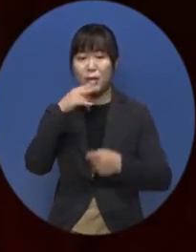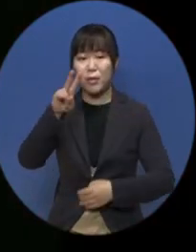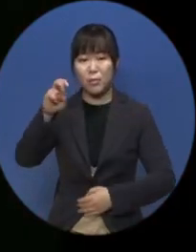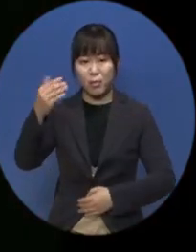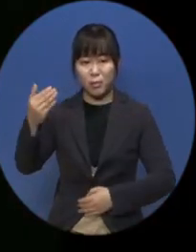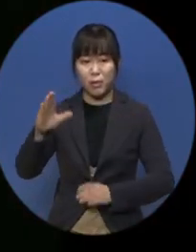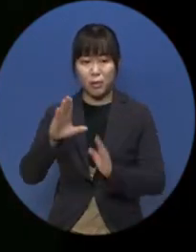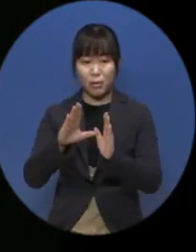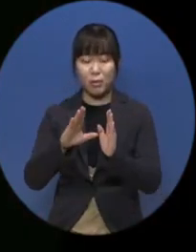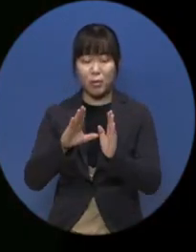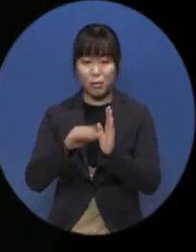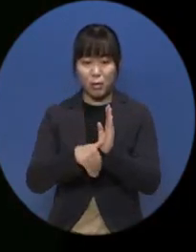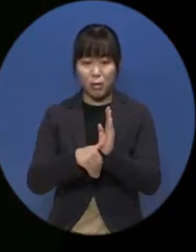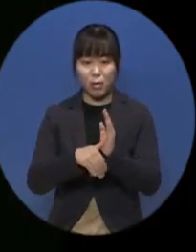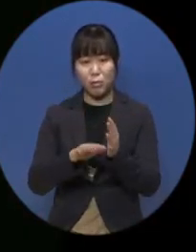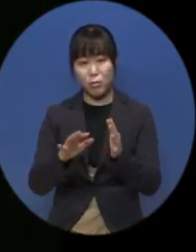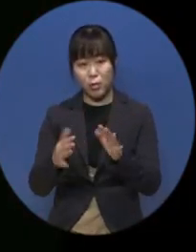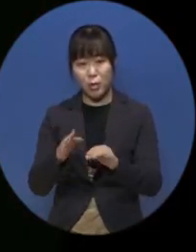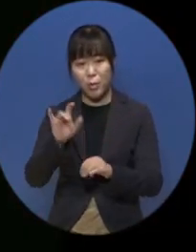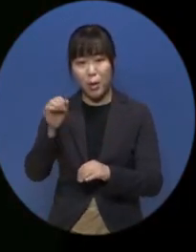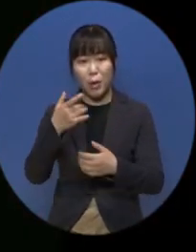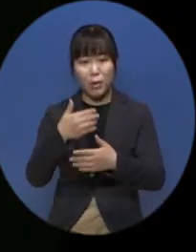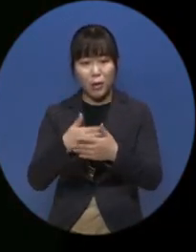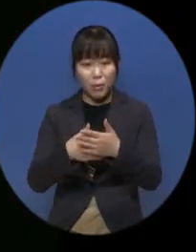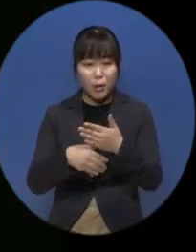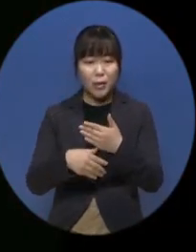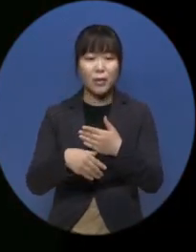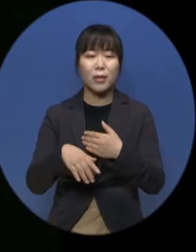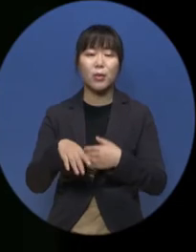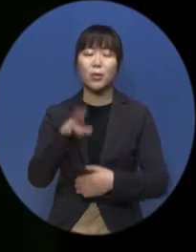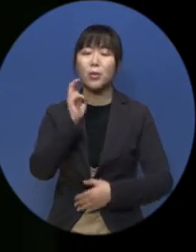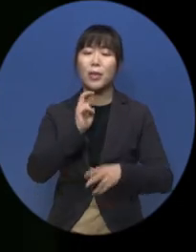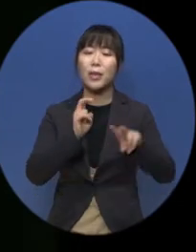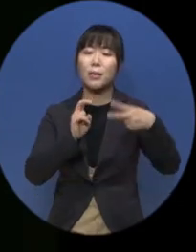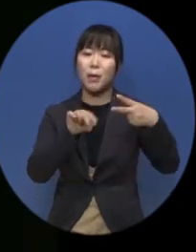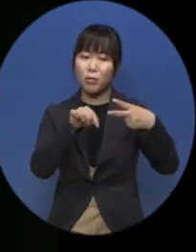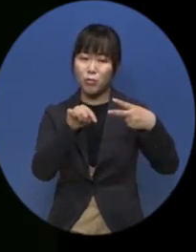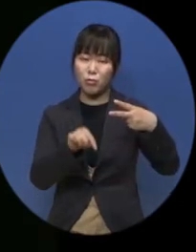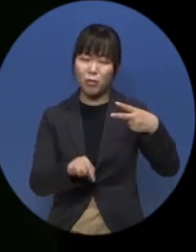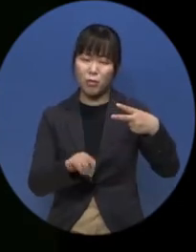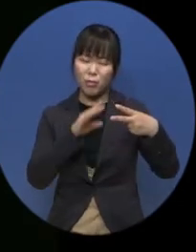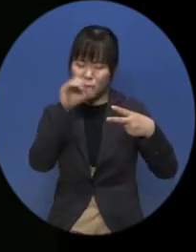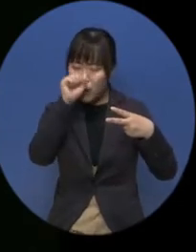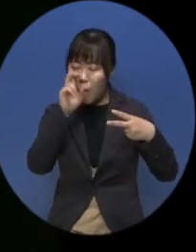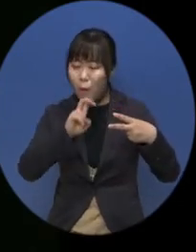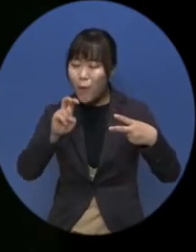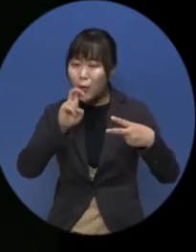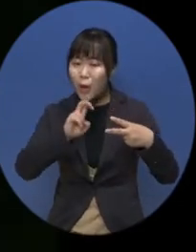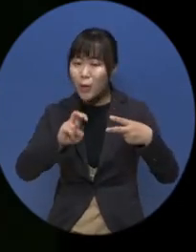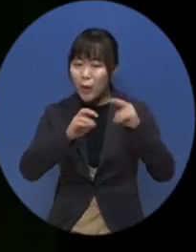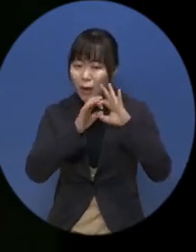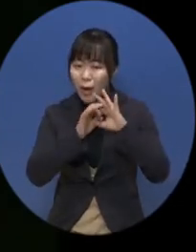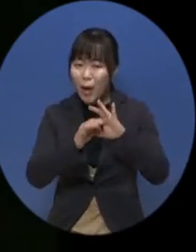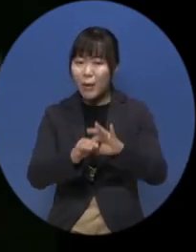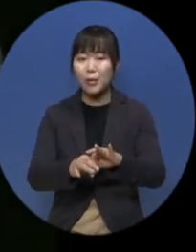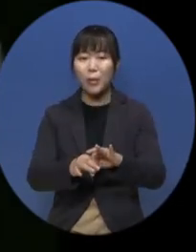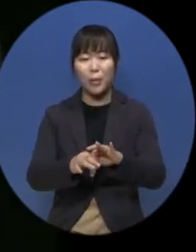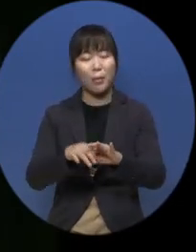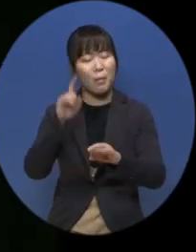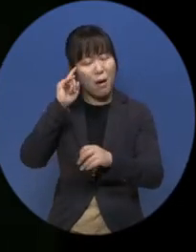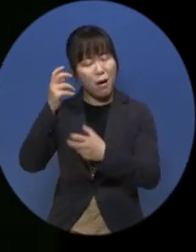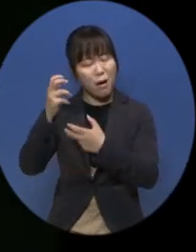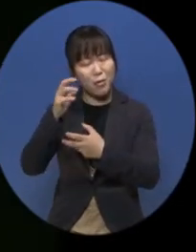요절한 가수 벼와 나눔 이 매겨 봄 가을 된 애창곡 뜰이 요즘도 핸들의 목소리로